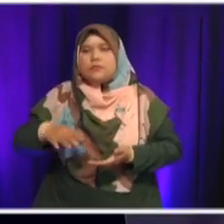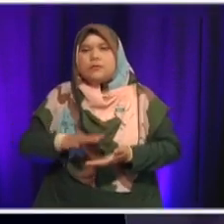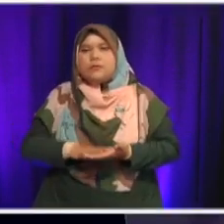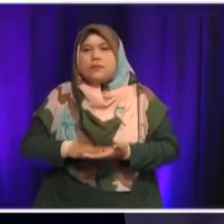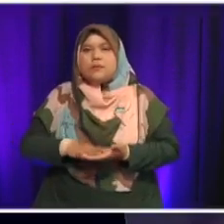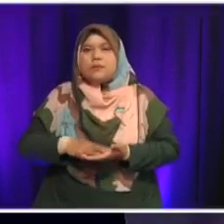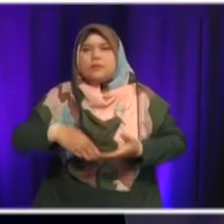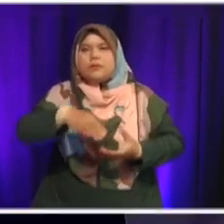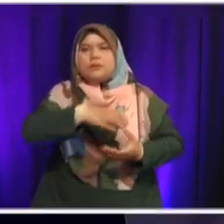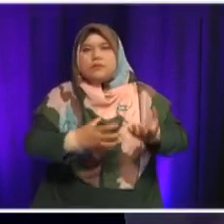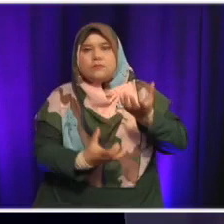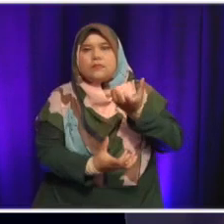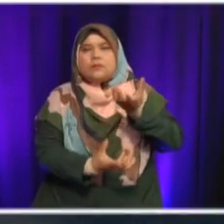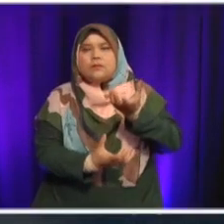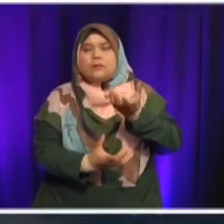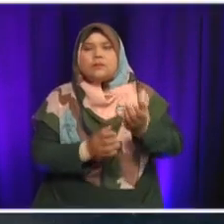dalam